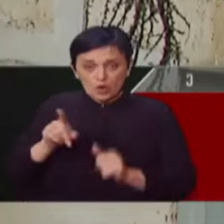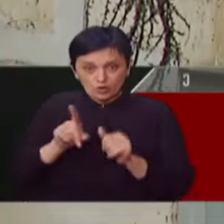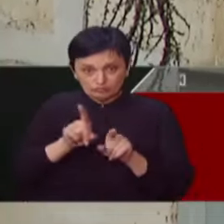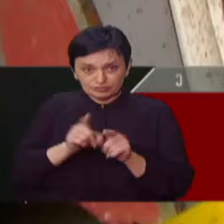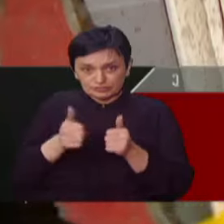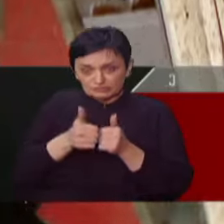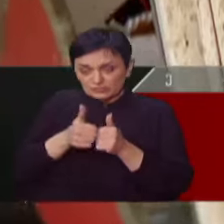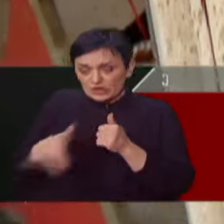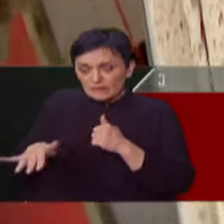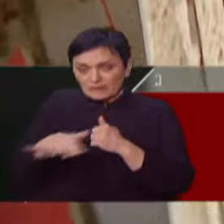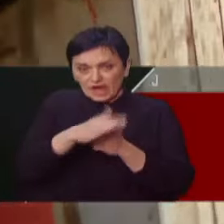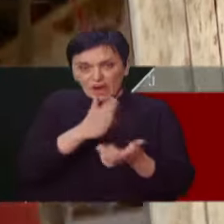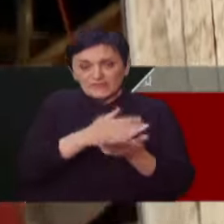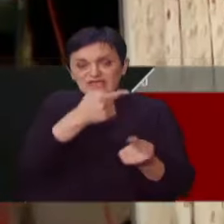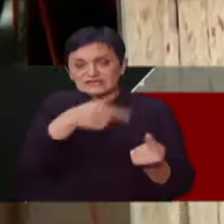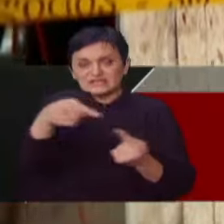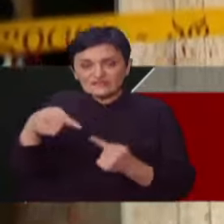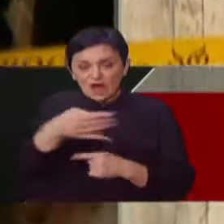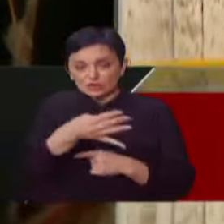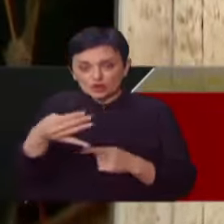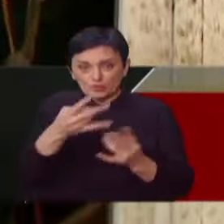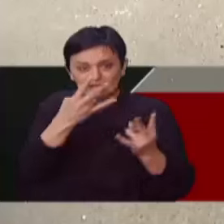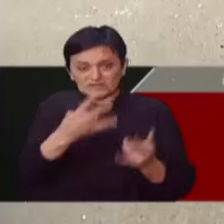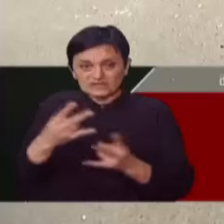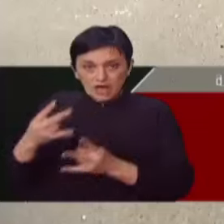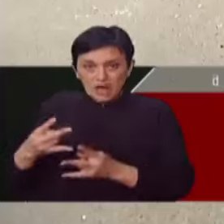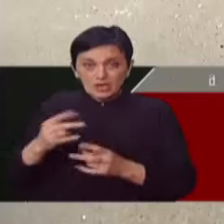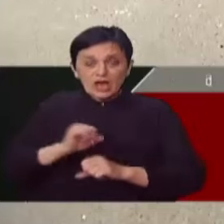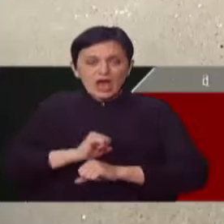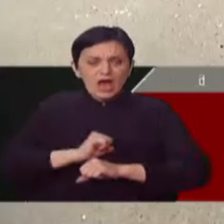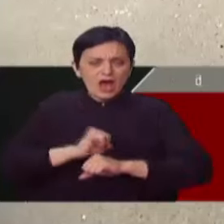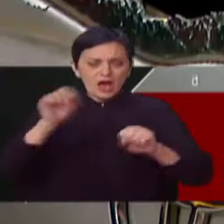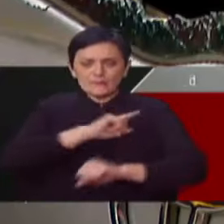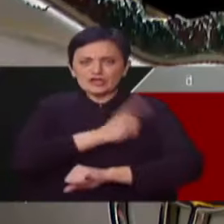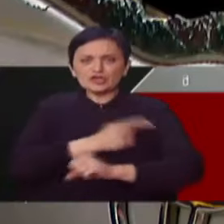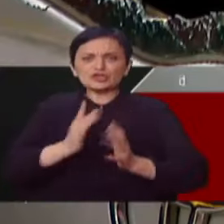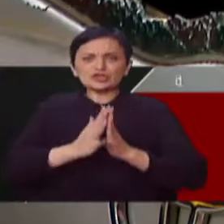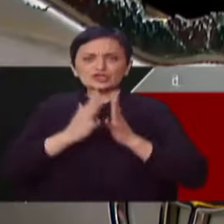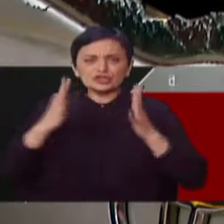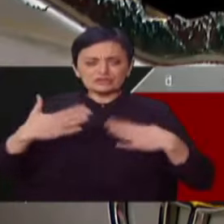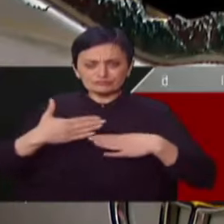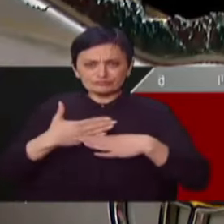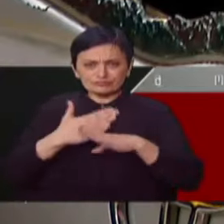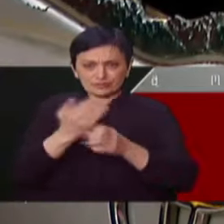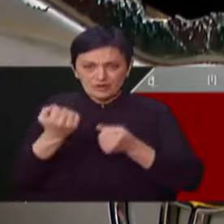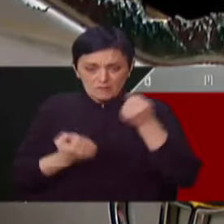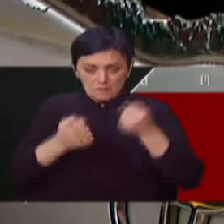mimdebare territoriaze arsebuli sva shenobebits daaziana. Apetkebis simzlaure imdenad didi iqo rom damtroulia